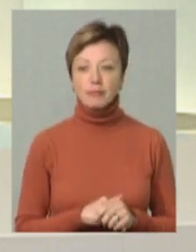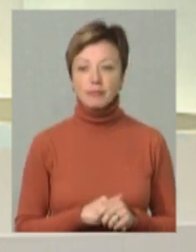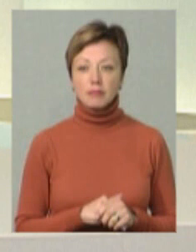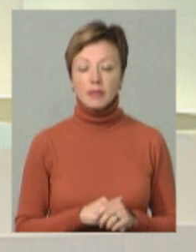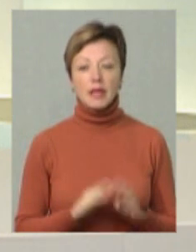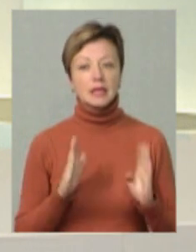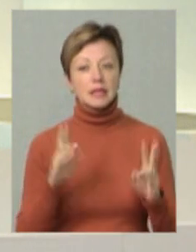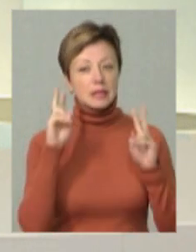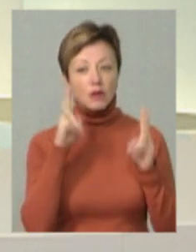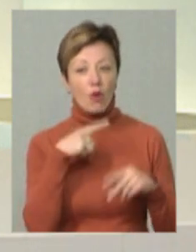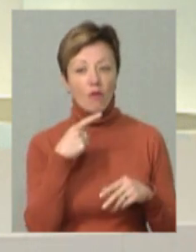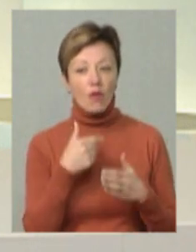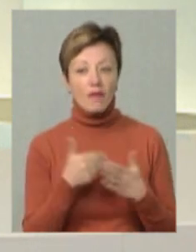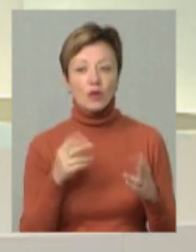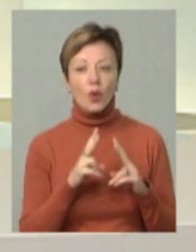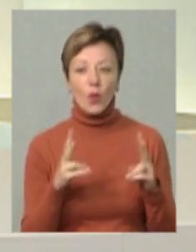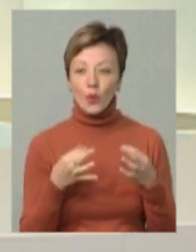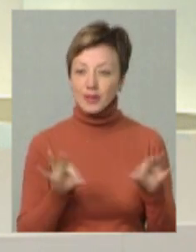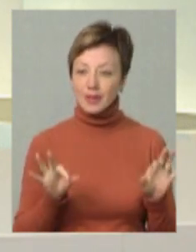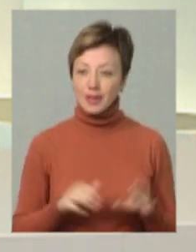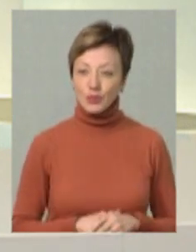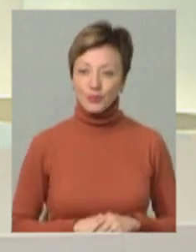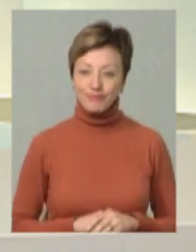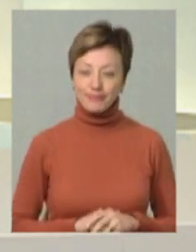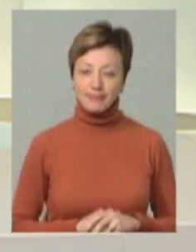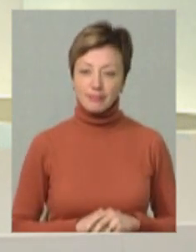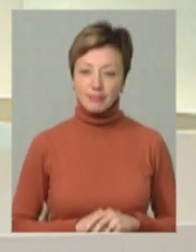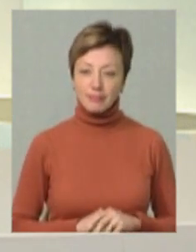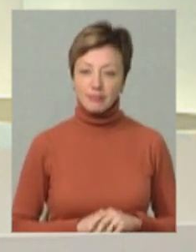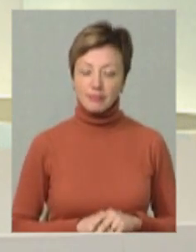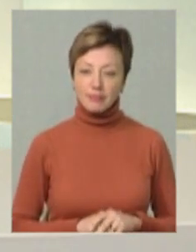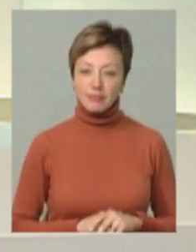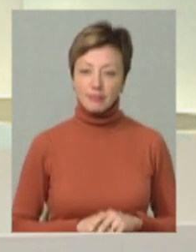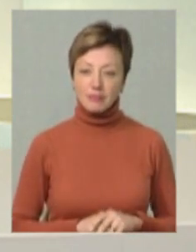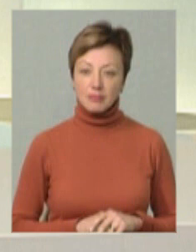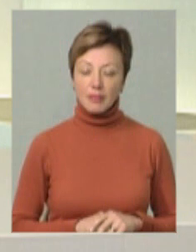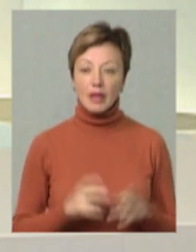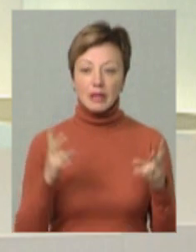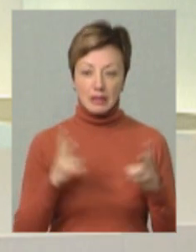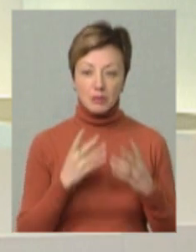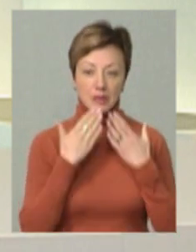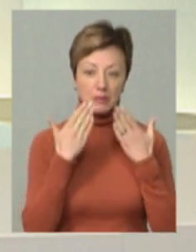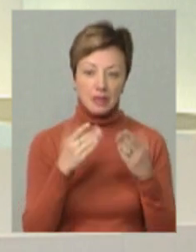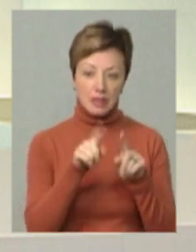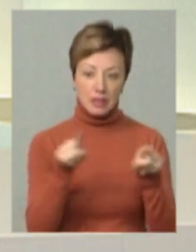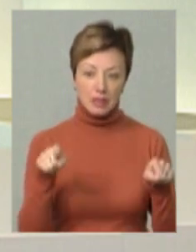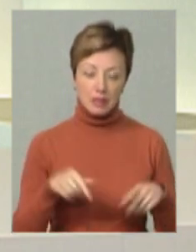тільки не знаю, не говорять від кого незалежно. Угу. І треба, напевно, їх запитати.